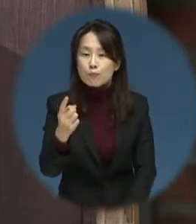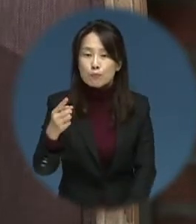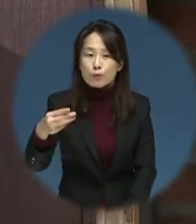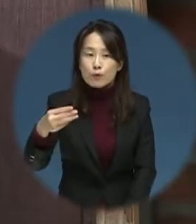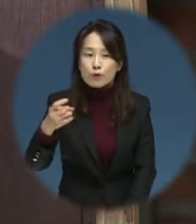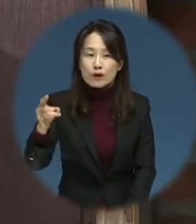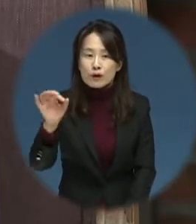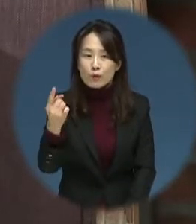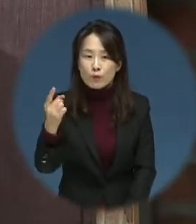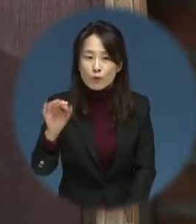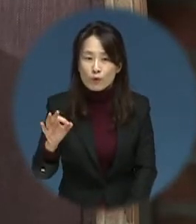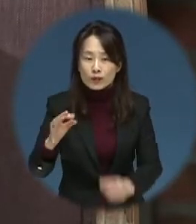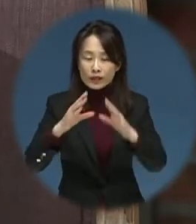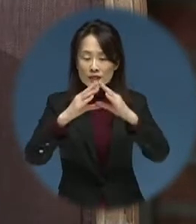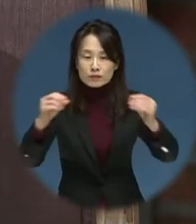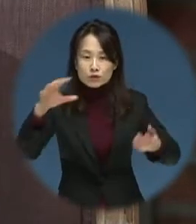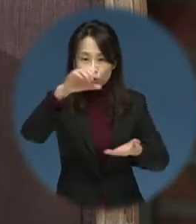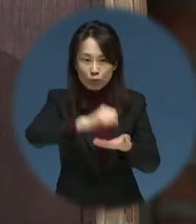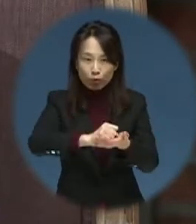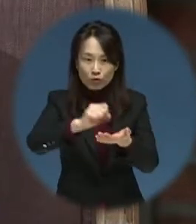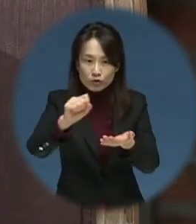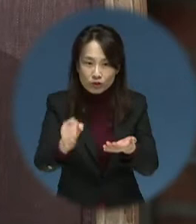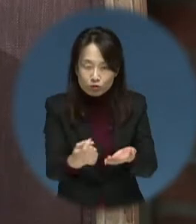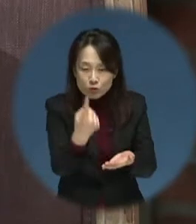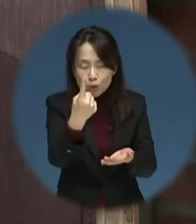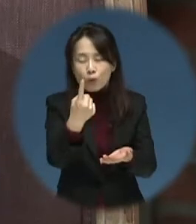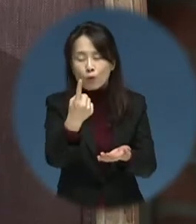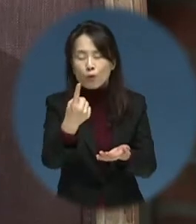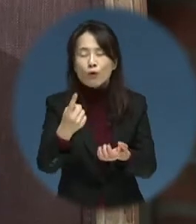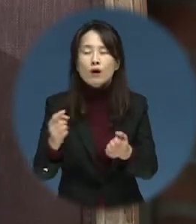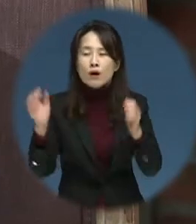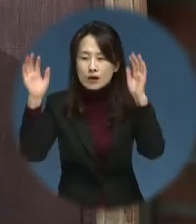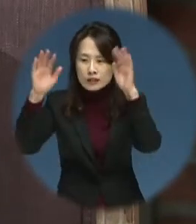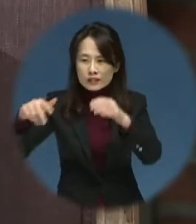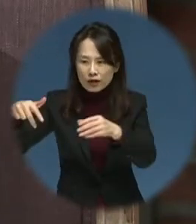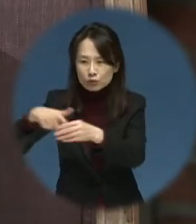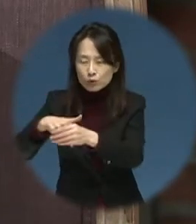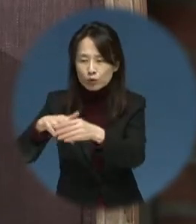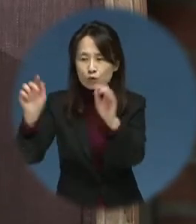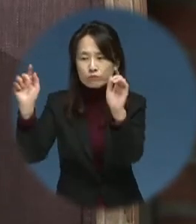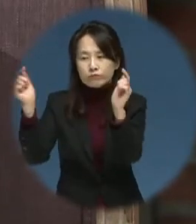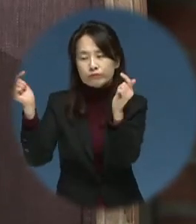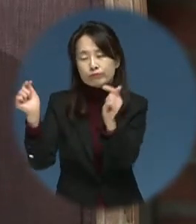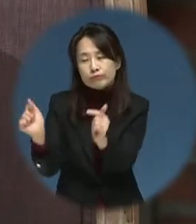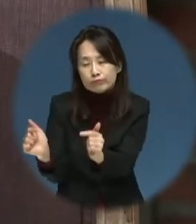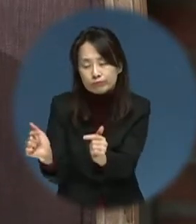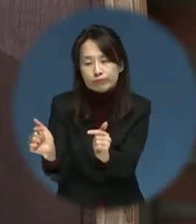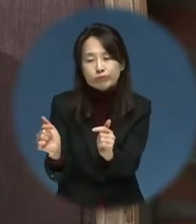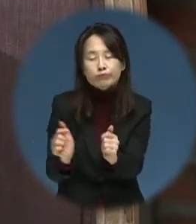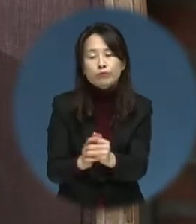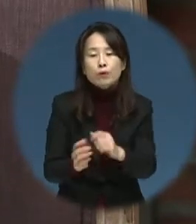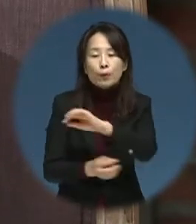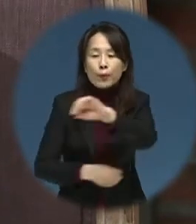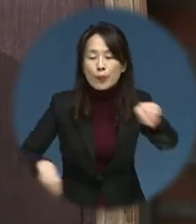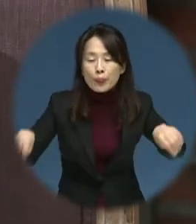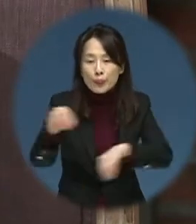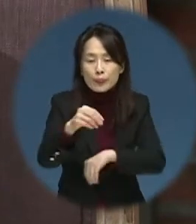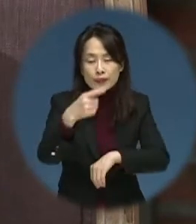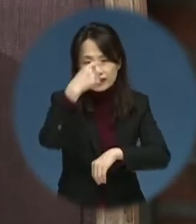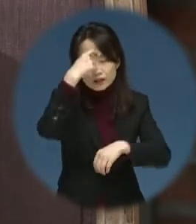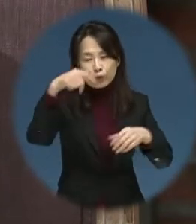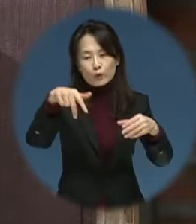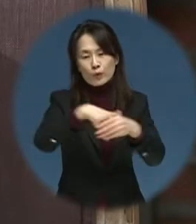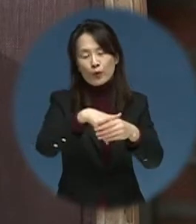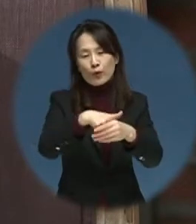1798 나폴레옹의 이집트 정복 이후에 200년 가까이 모든 이슬람 세계가 단 한